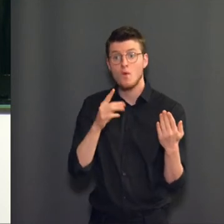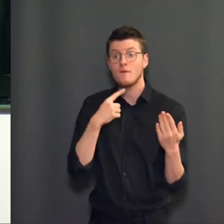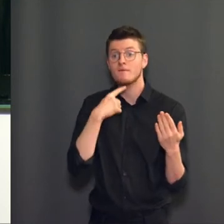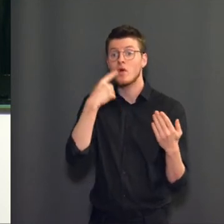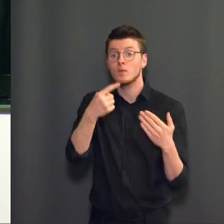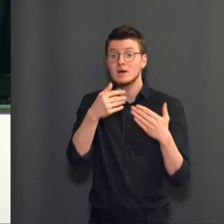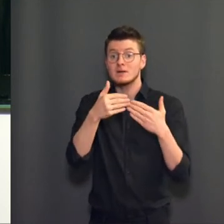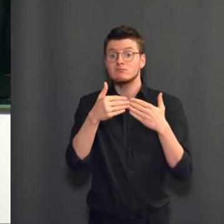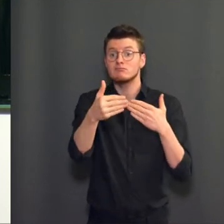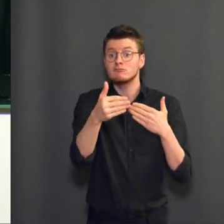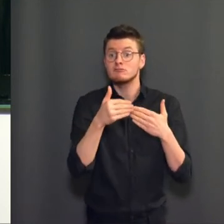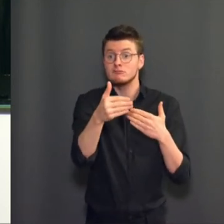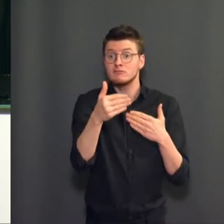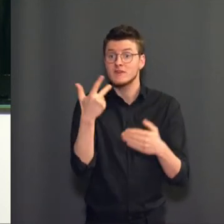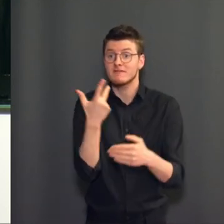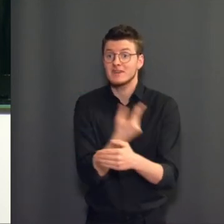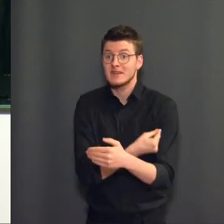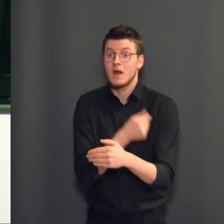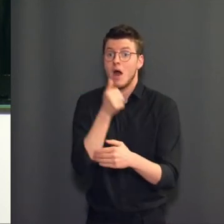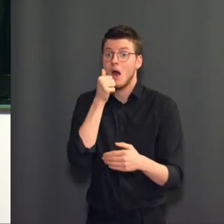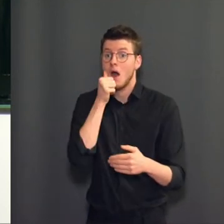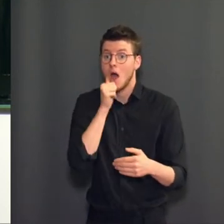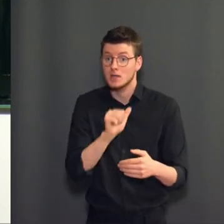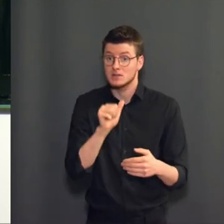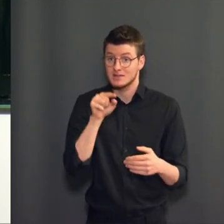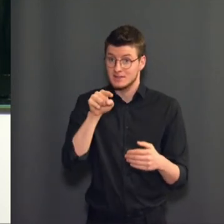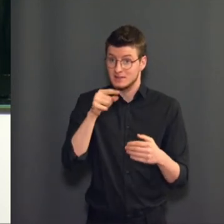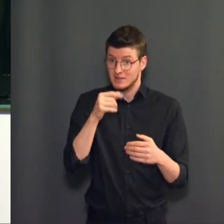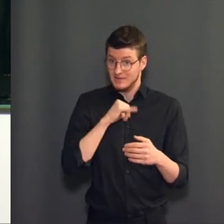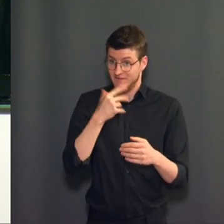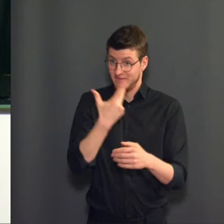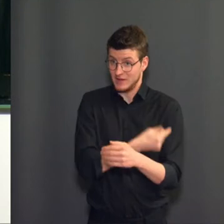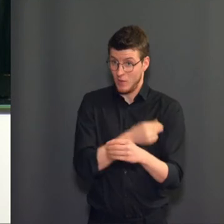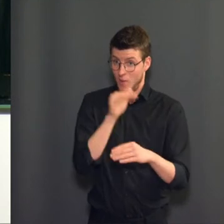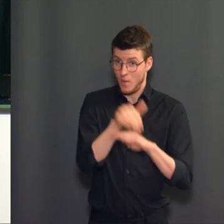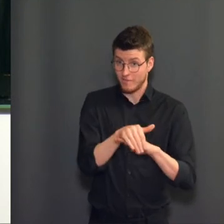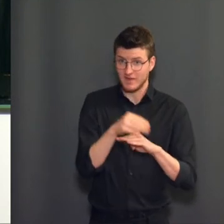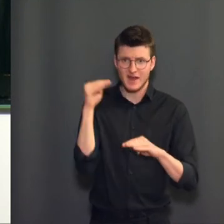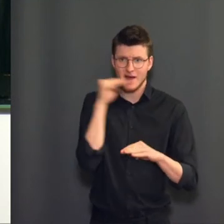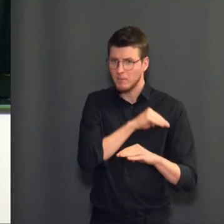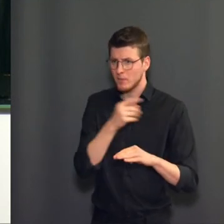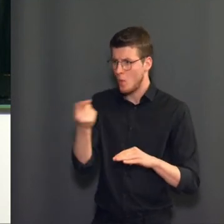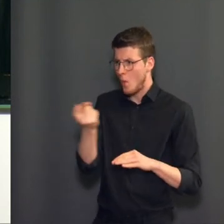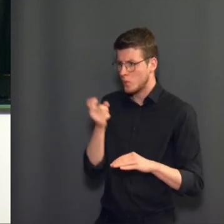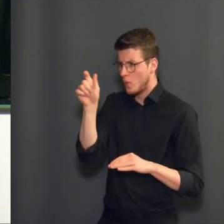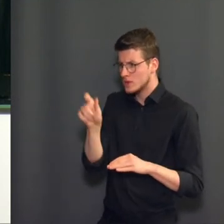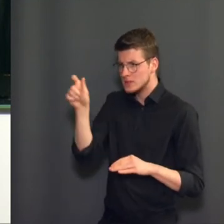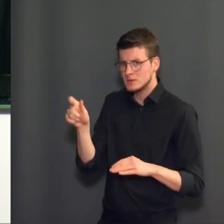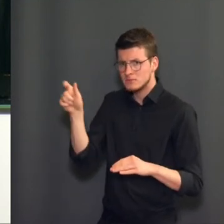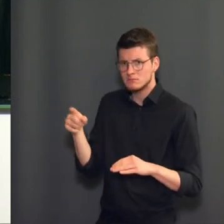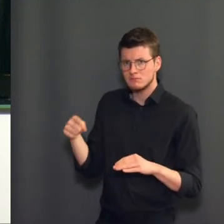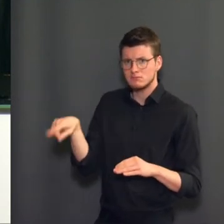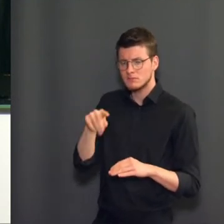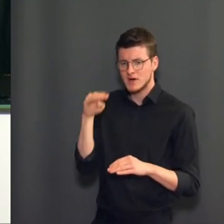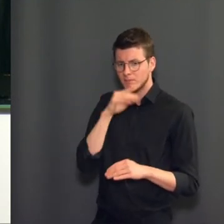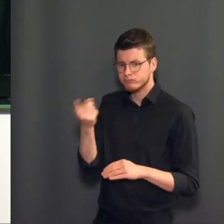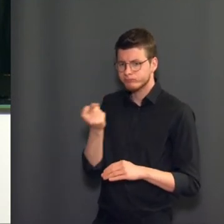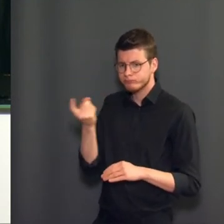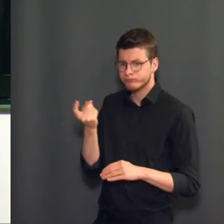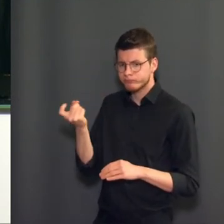Als er vaccins overblijven, kan je dan snel worden opgeroepen. Je kan je inschrijven via de